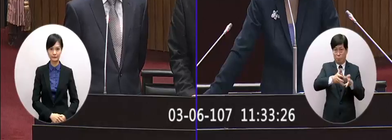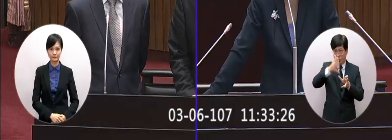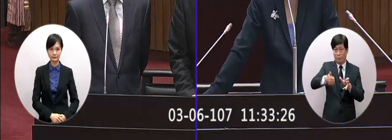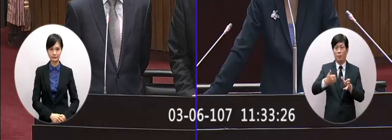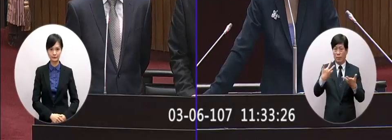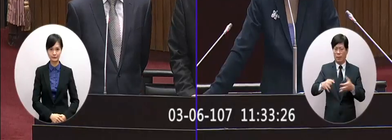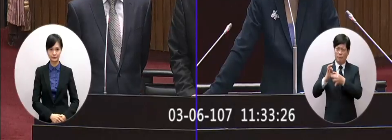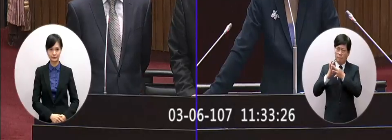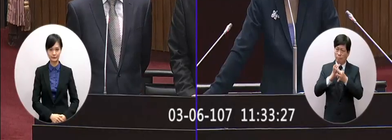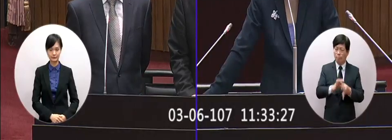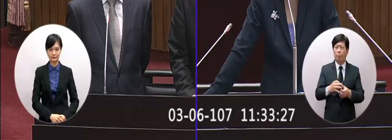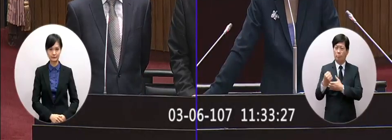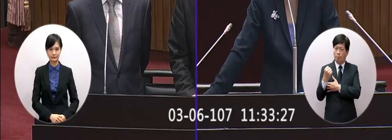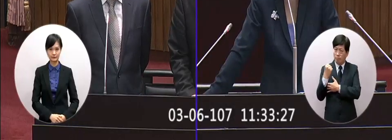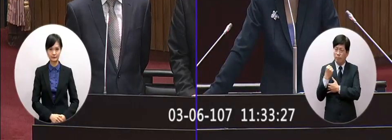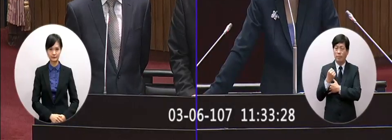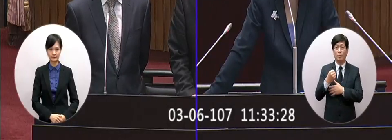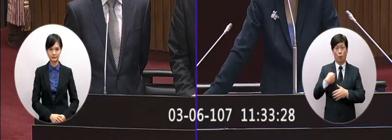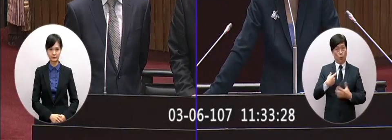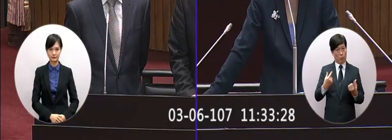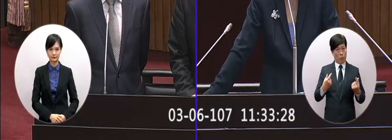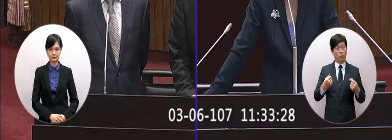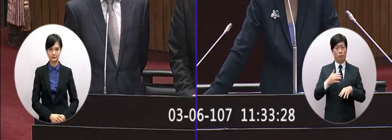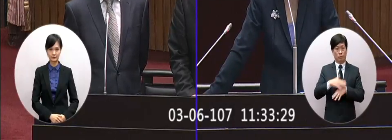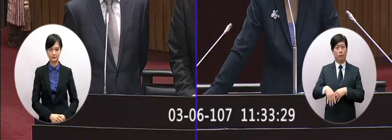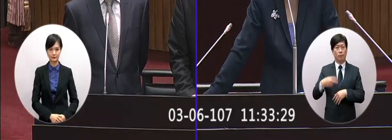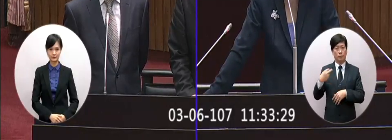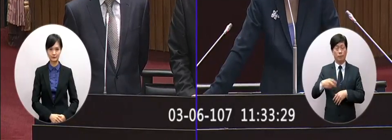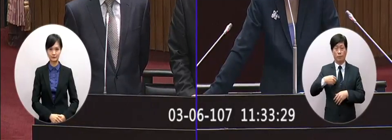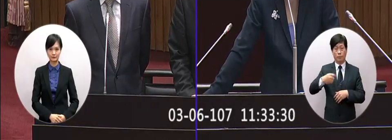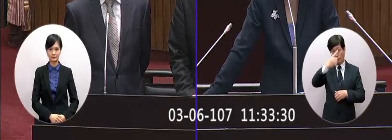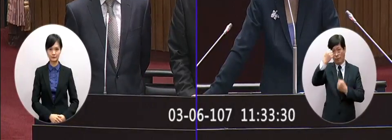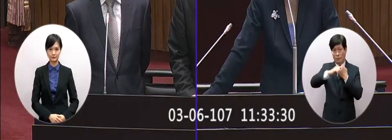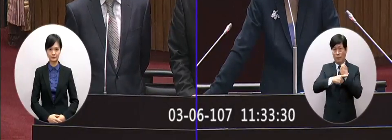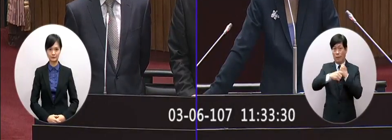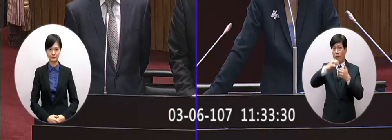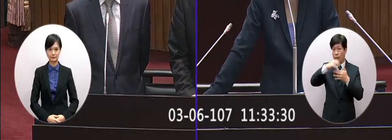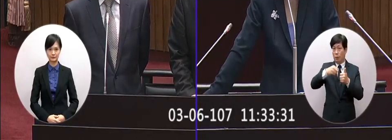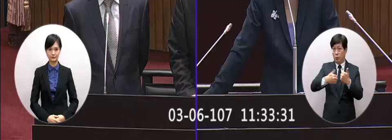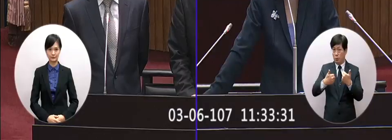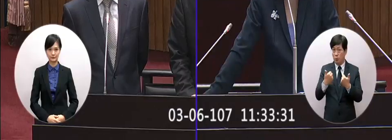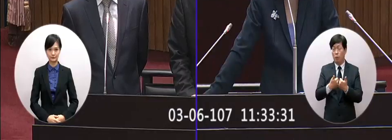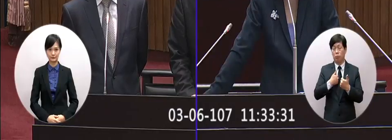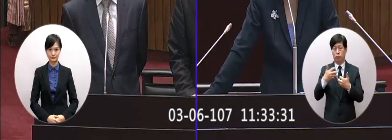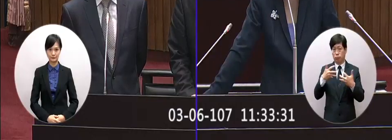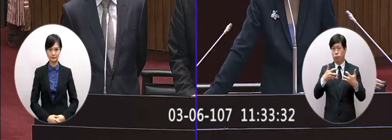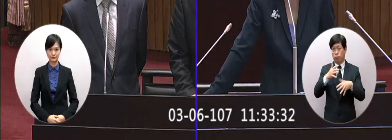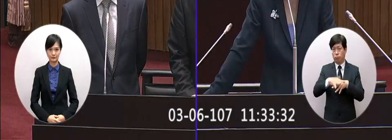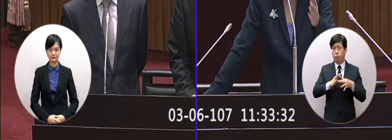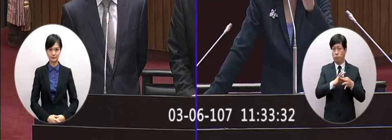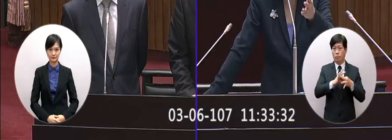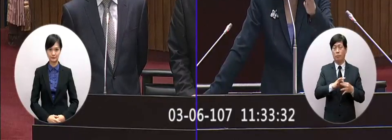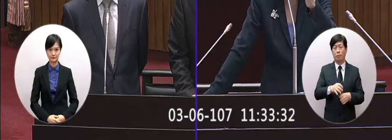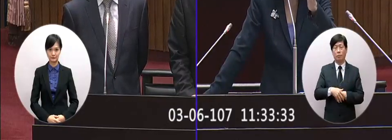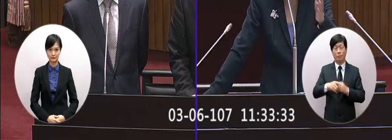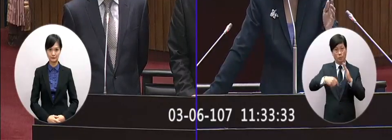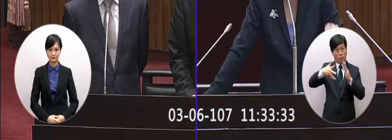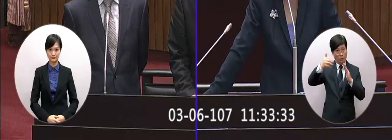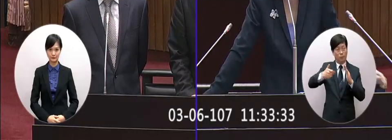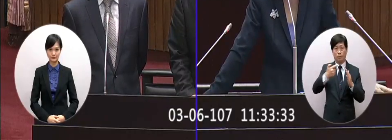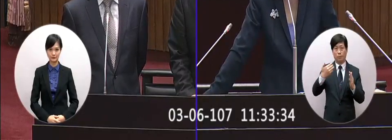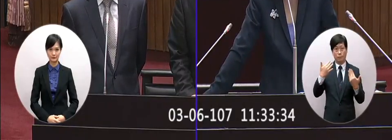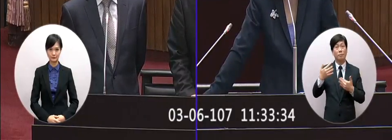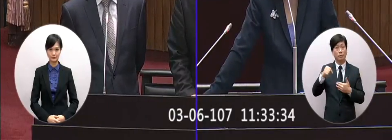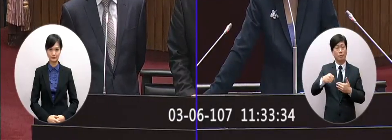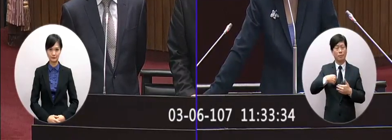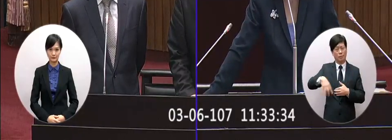在这个地方要持续的能够关注，本席也会在这个司法法制委员会里面当中的持续的关切这样的问题。我想院长已经很了解